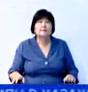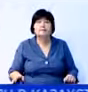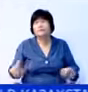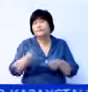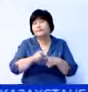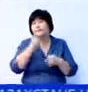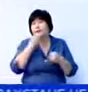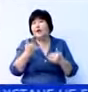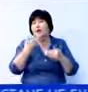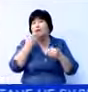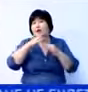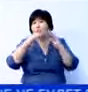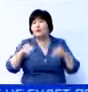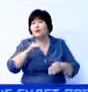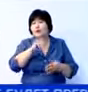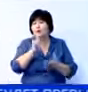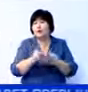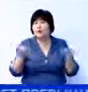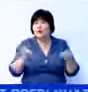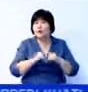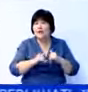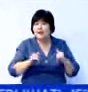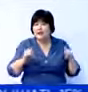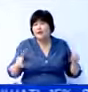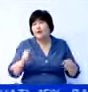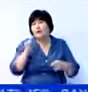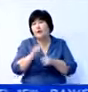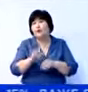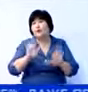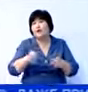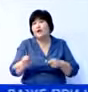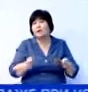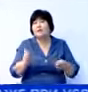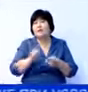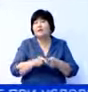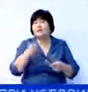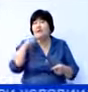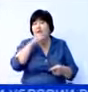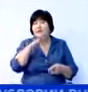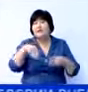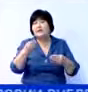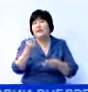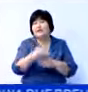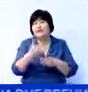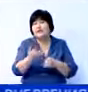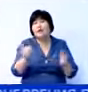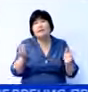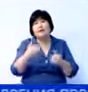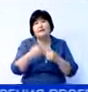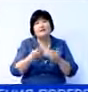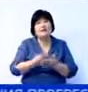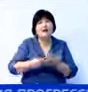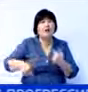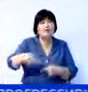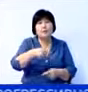Очень хорошо. Теплицы должны работать, нужно расширять. По поручению президента в связи с кризисом выделяются средства на развитие малого и среднего